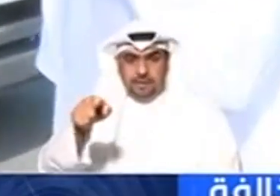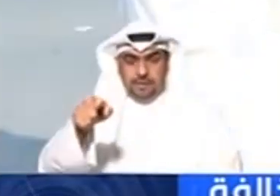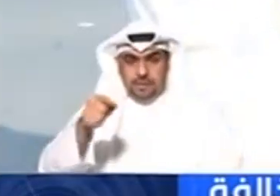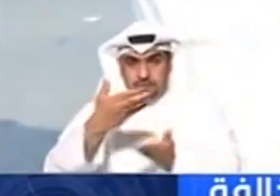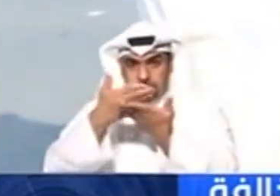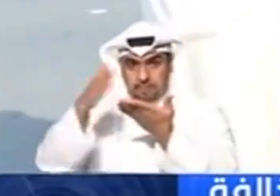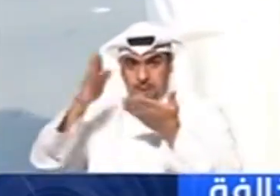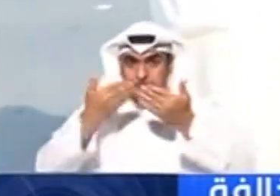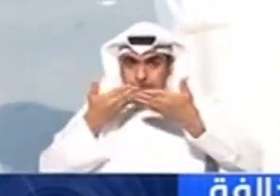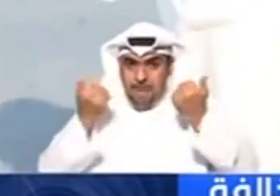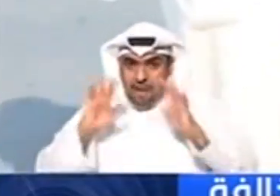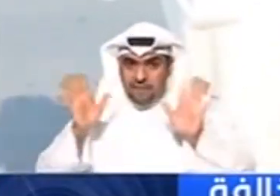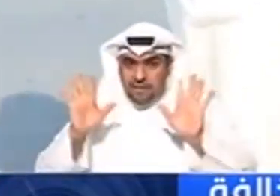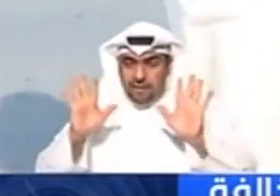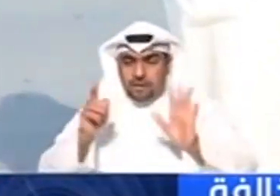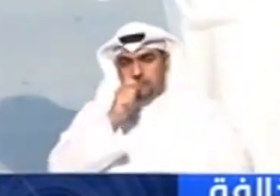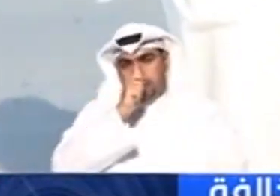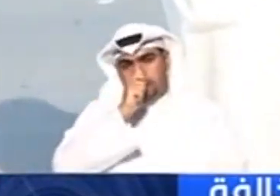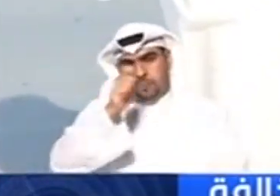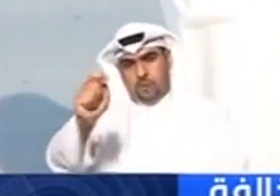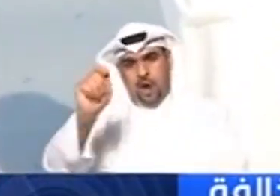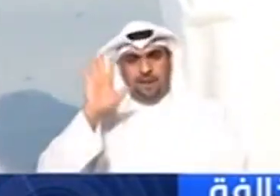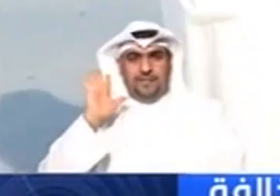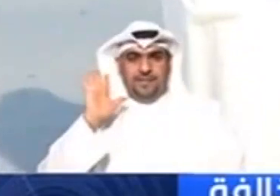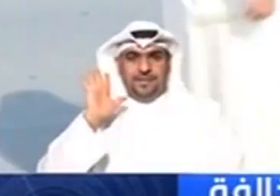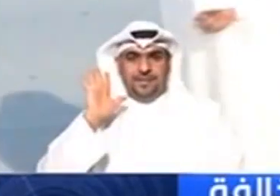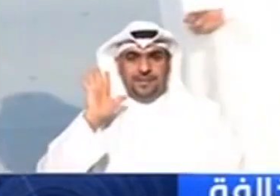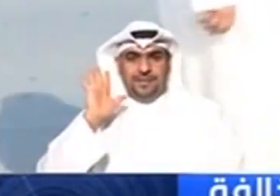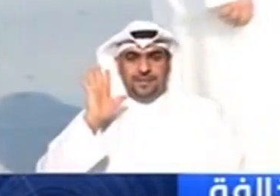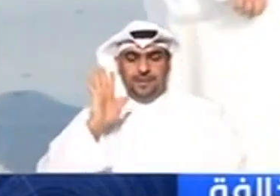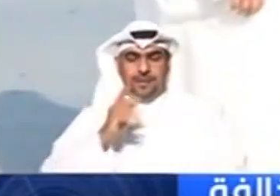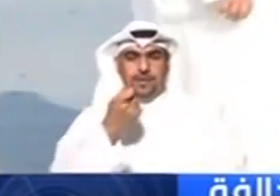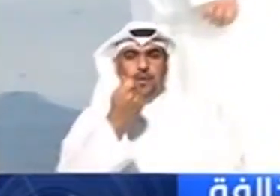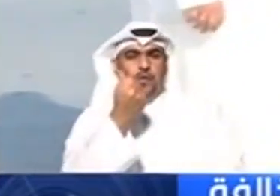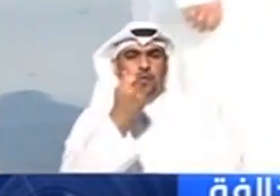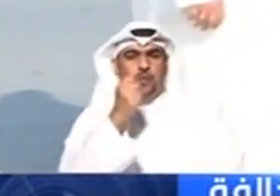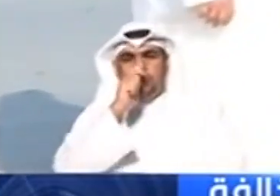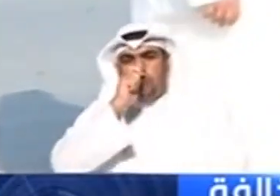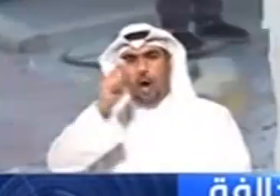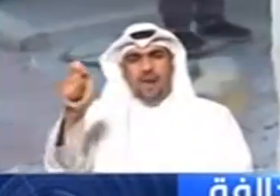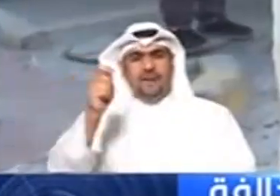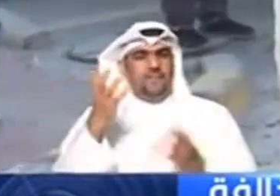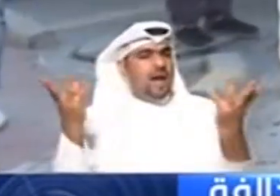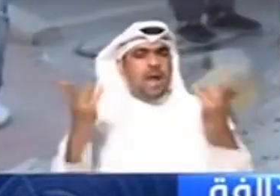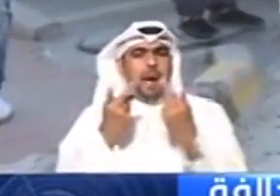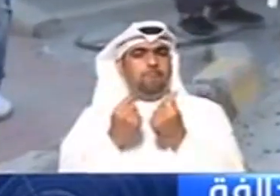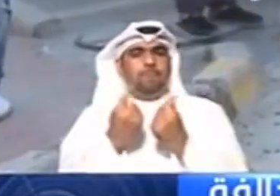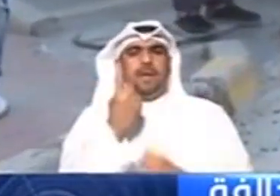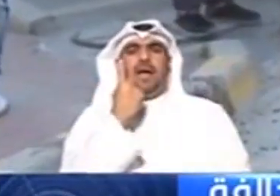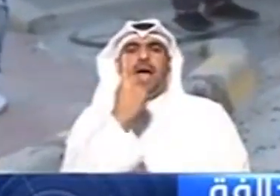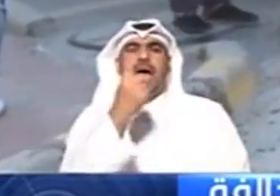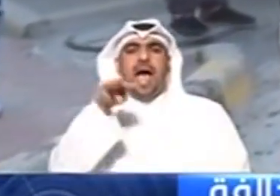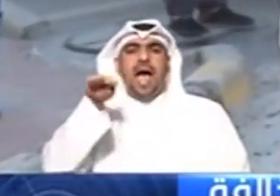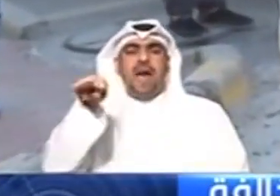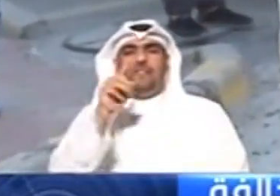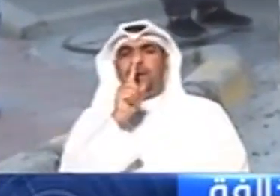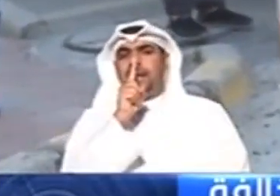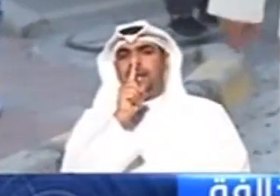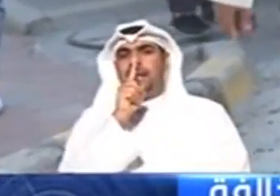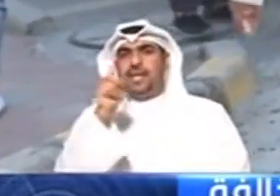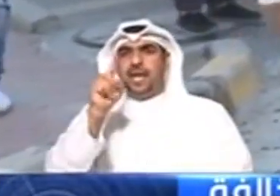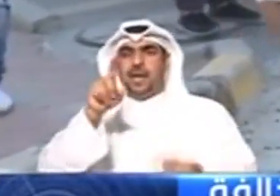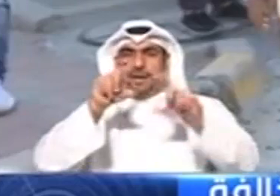تتم الاستجابة من قبلهم، إذ تصل الغرامات المالية إلى 1000 دينار لكل